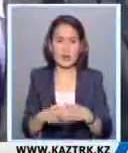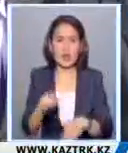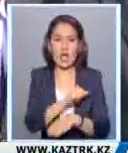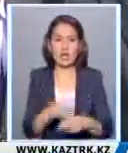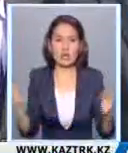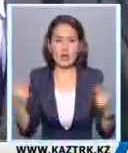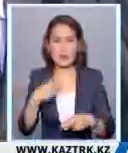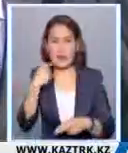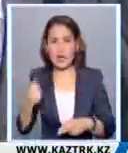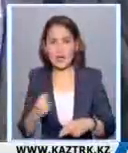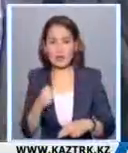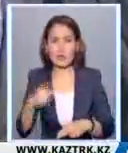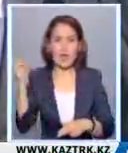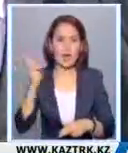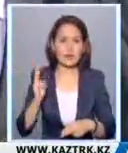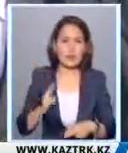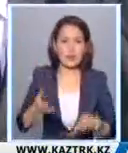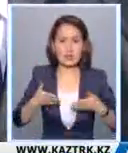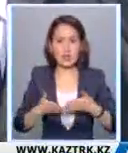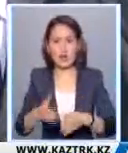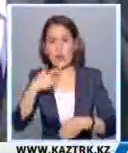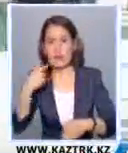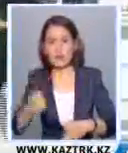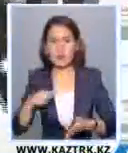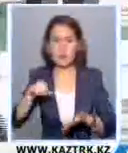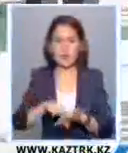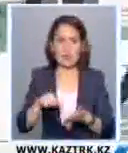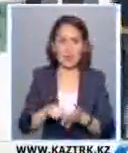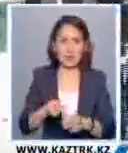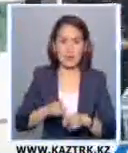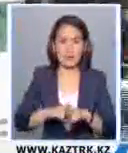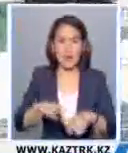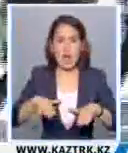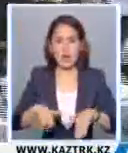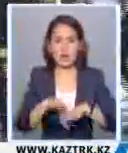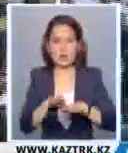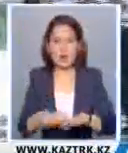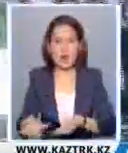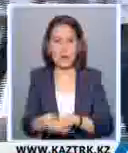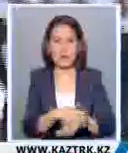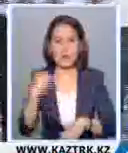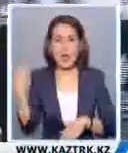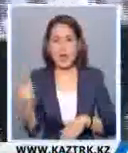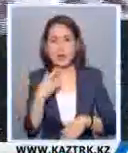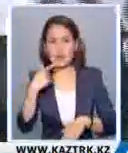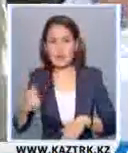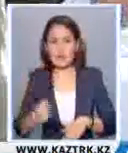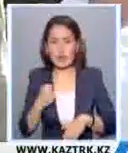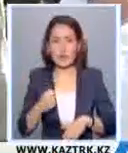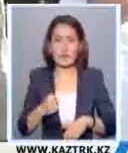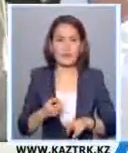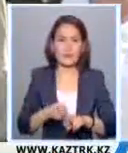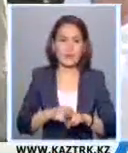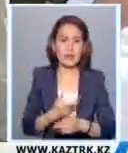қызметі және әскери теңіз бригадаларының сарбаздары шықты. Бес аспап мамандар жиналған жұртшылыққа әскери өнер мен қорғаныс